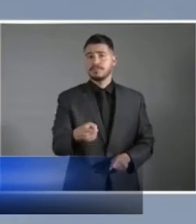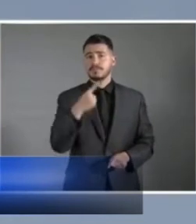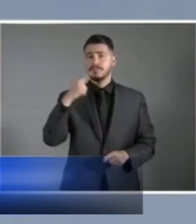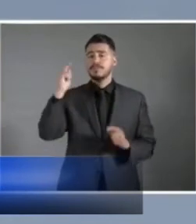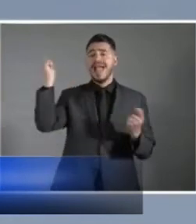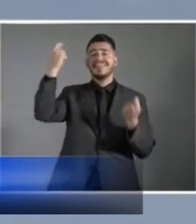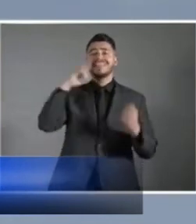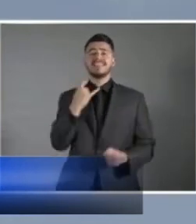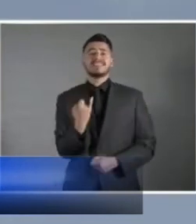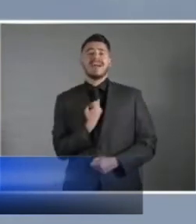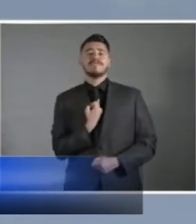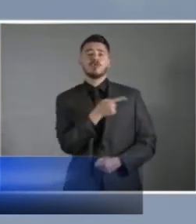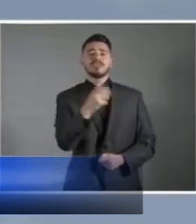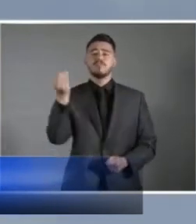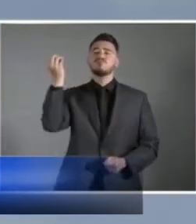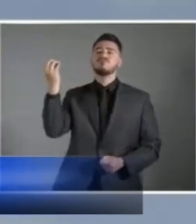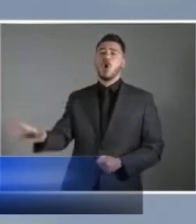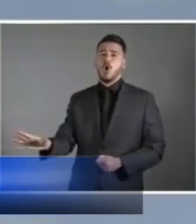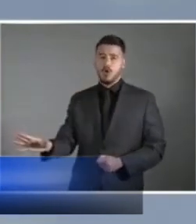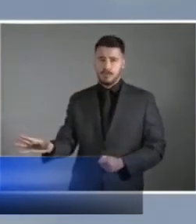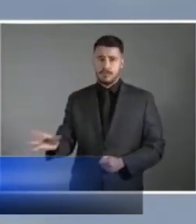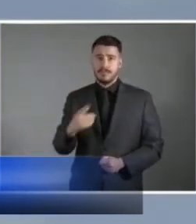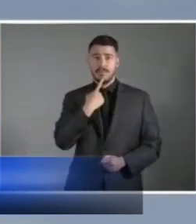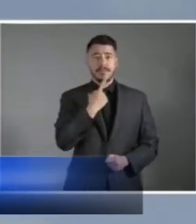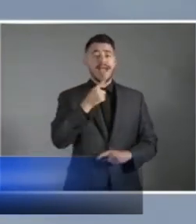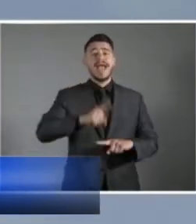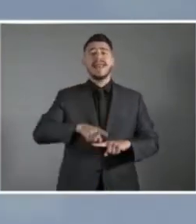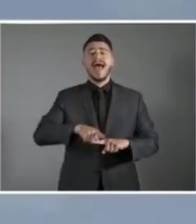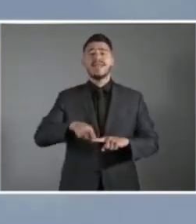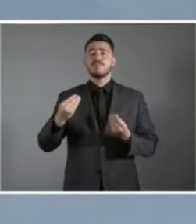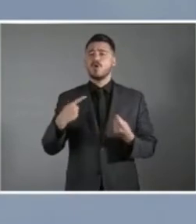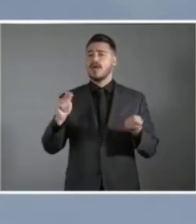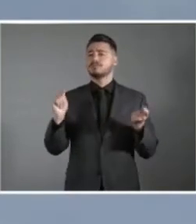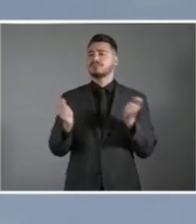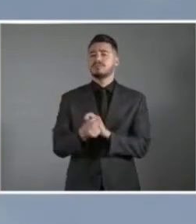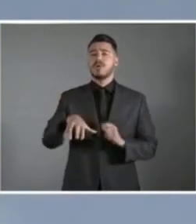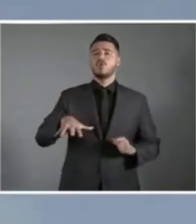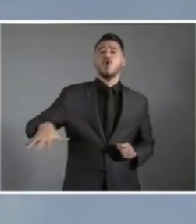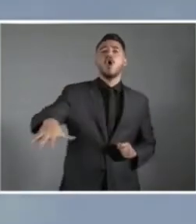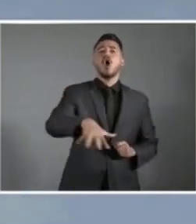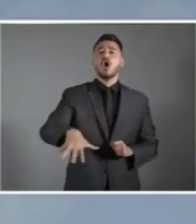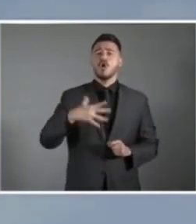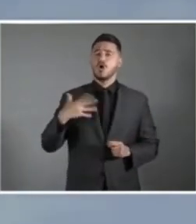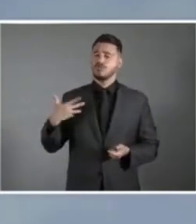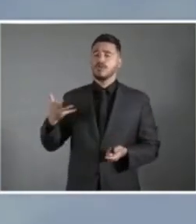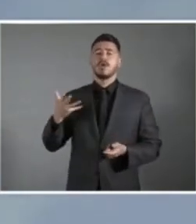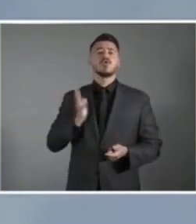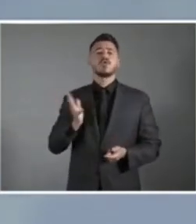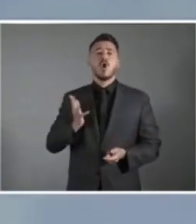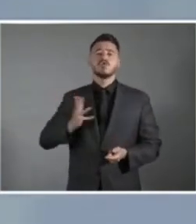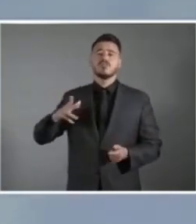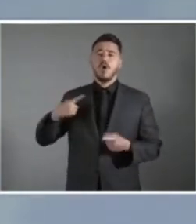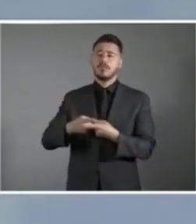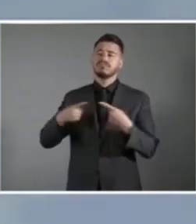ταυτότητα και επιδιώκουν την Ελλάδα από χώρα να γίνει χώρος, αλλά μας εμπνέει ο ελληνισμός της